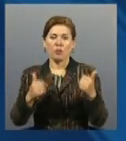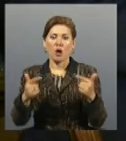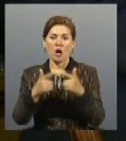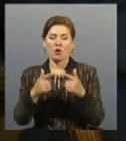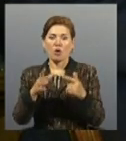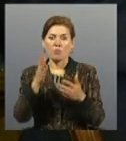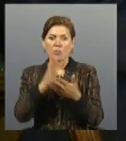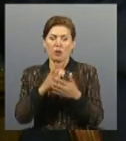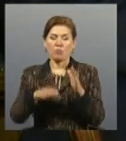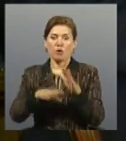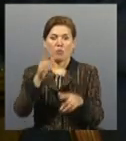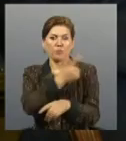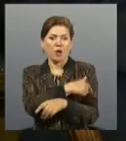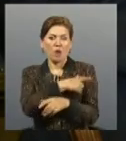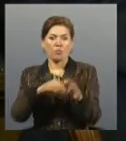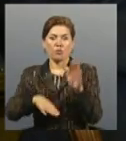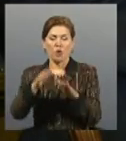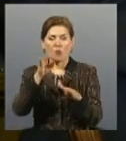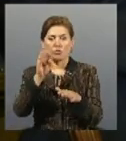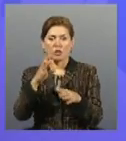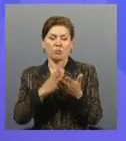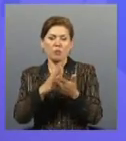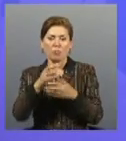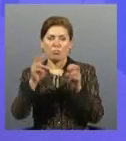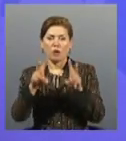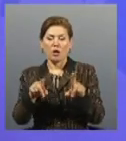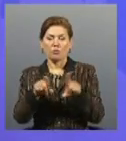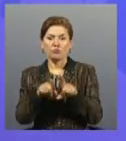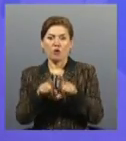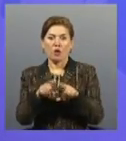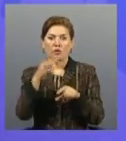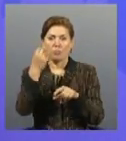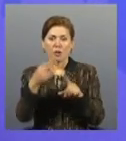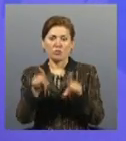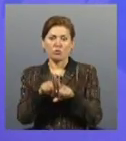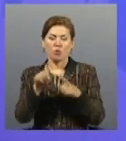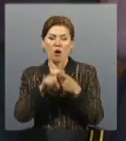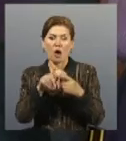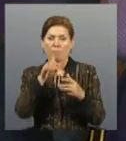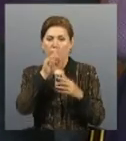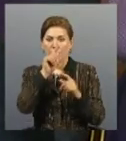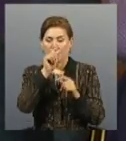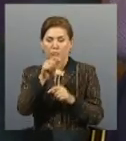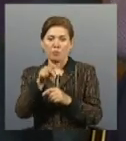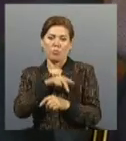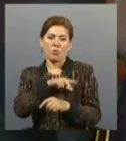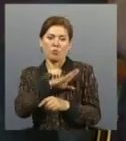ұйымдастырушысы, үздік дәрігер, үздік акушерлік қызмет маманы сынды номинациялар бойынша марапатталды.